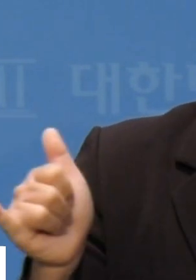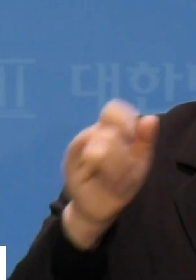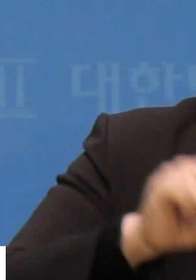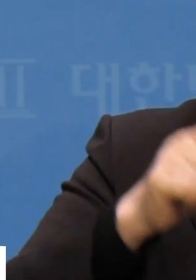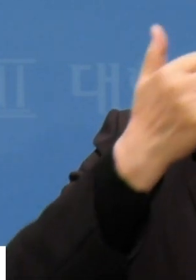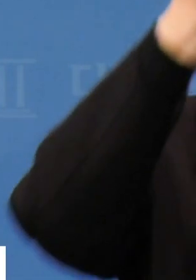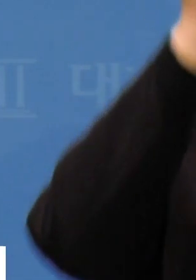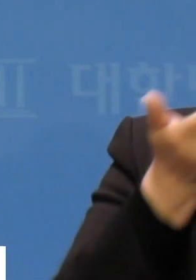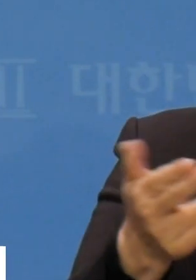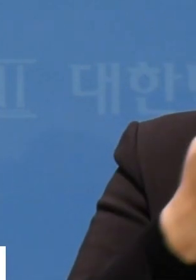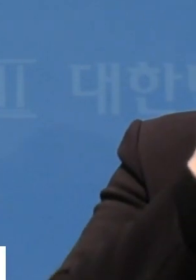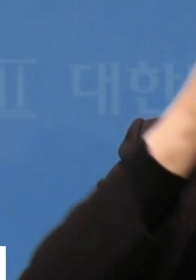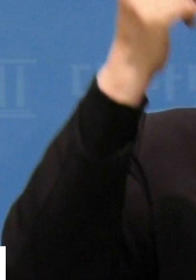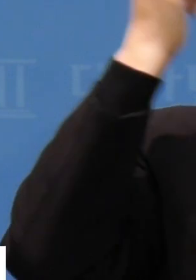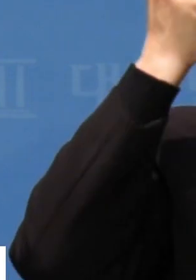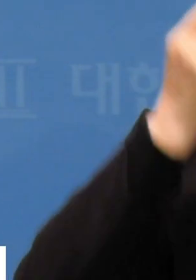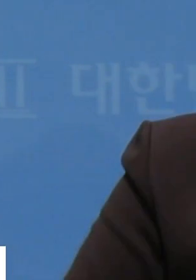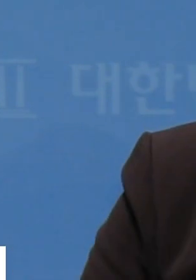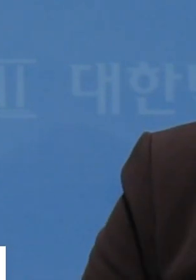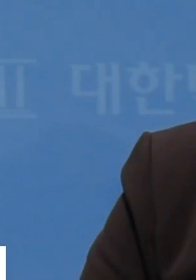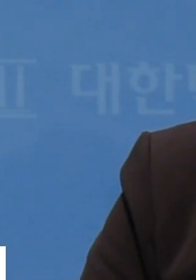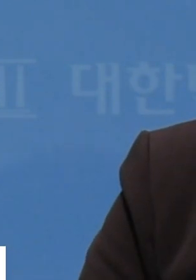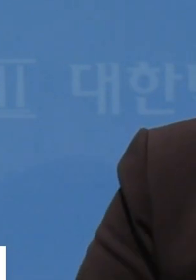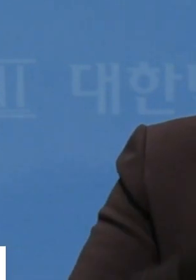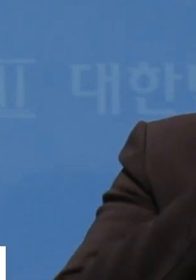한동훈 위원장, 참으로 비정합니다.